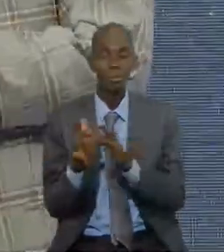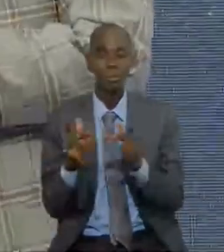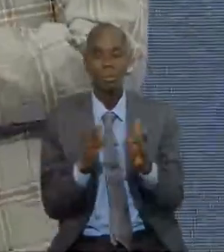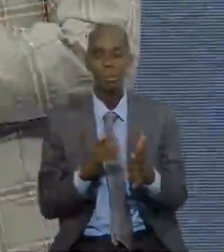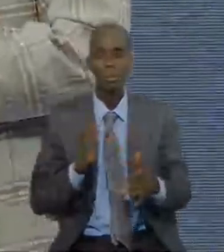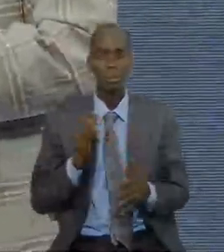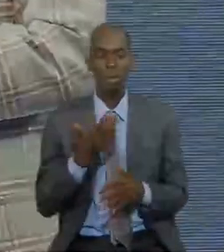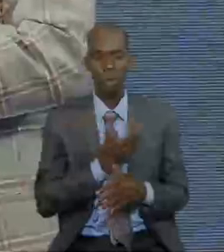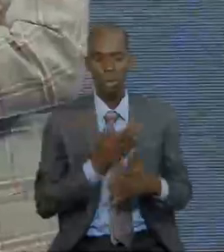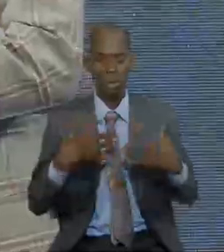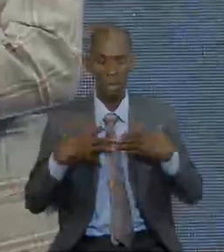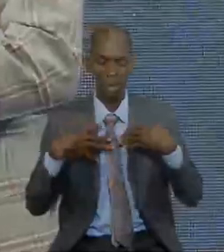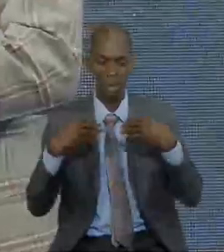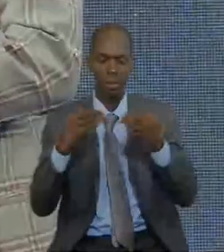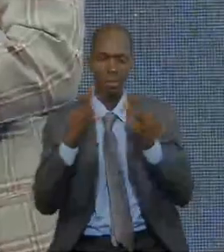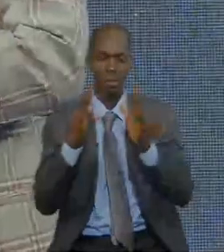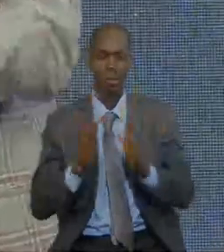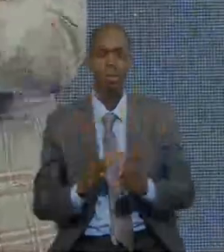Sauveur